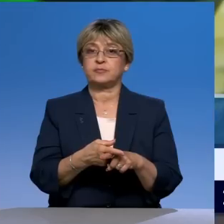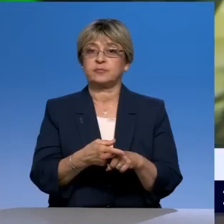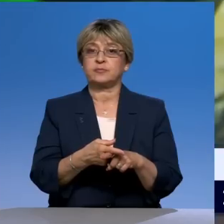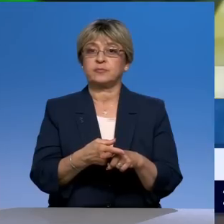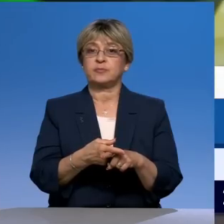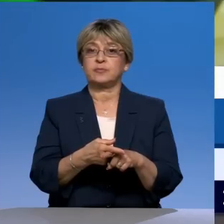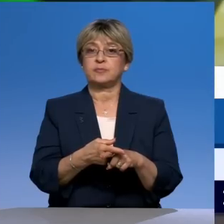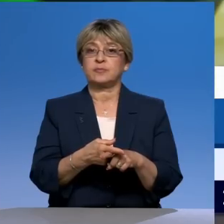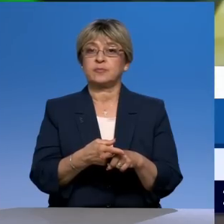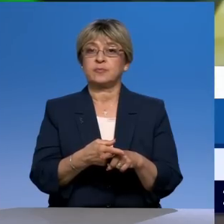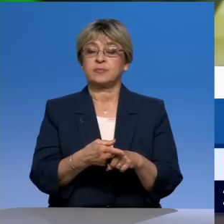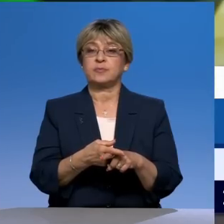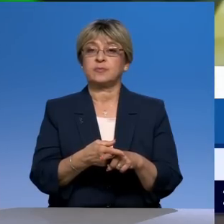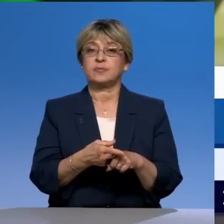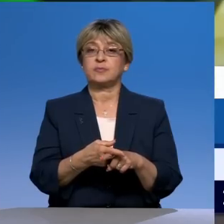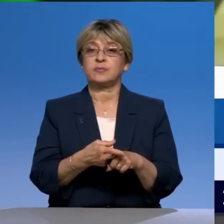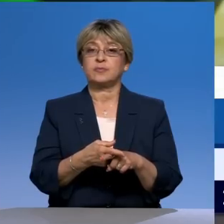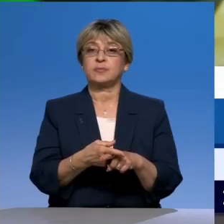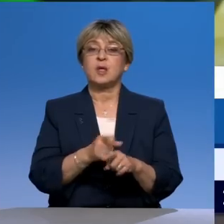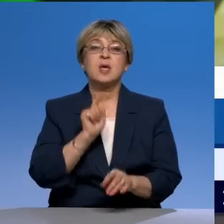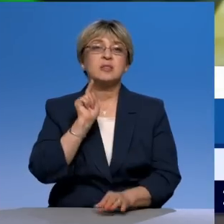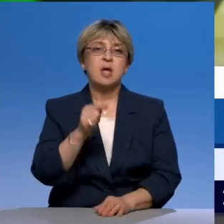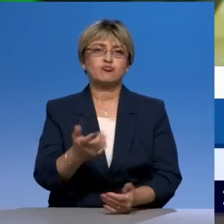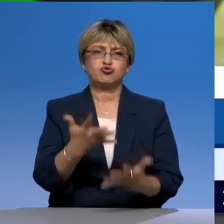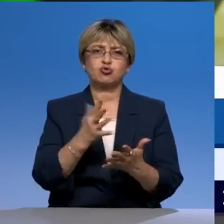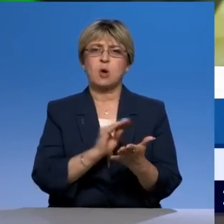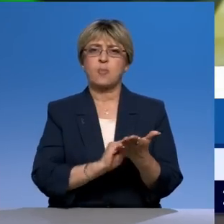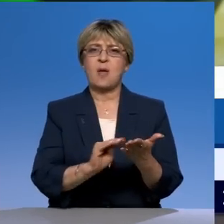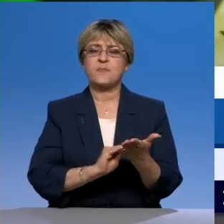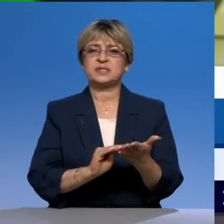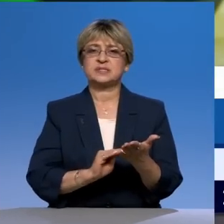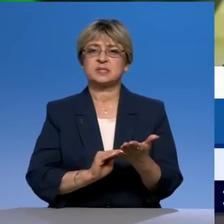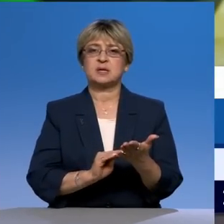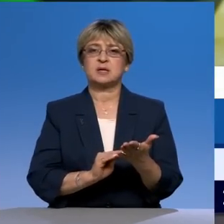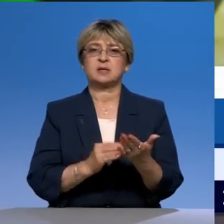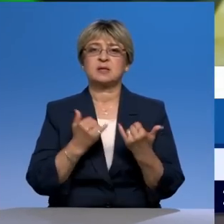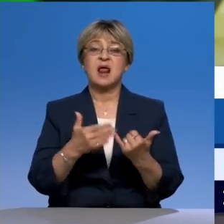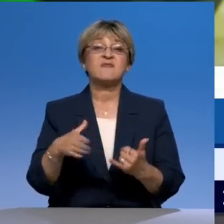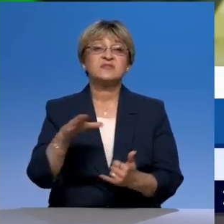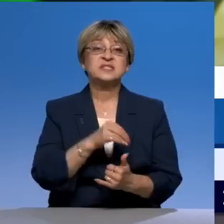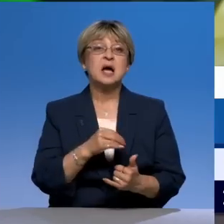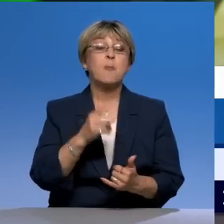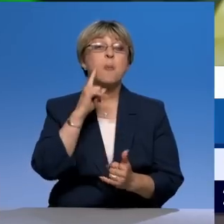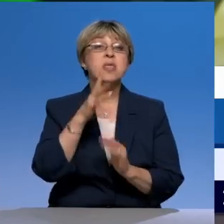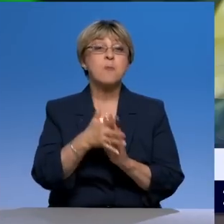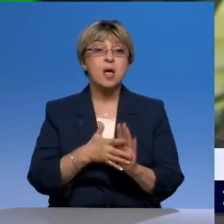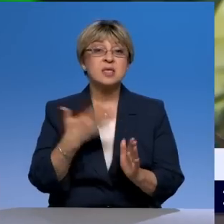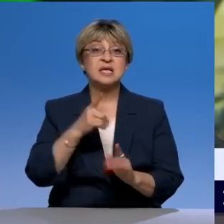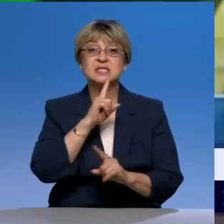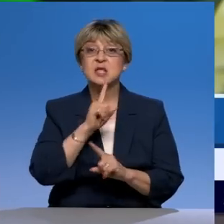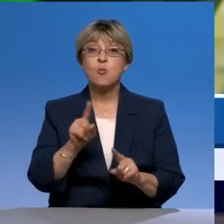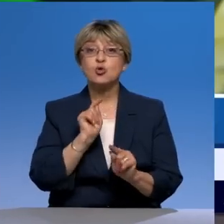Честный знак, по-моему, они занимаются, и там четко прописано. То есть, ну, как бы для всех, для понимания. Если не будет